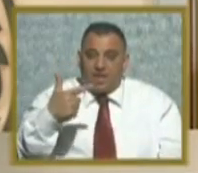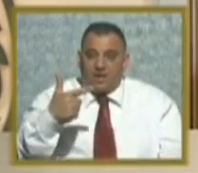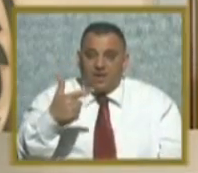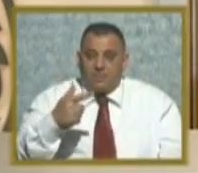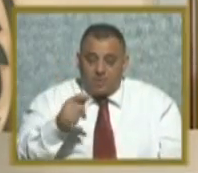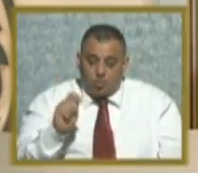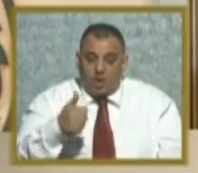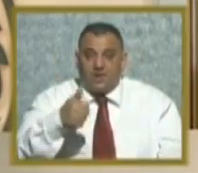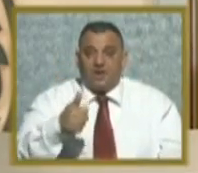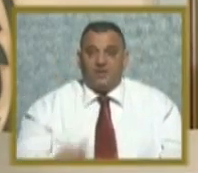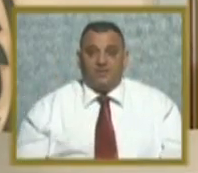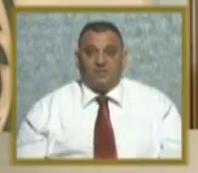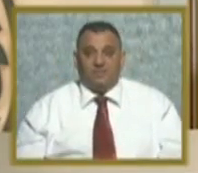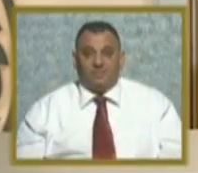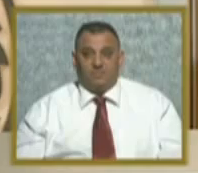أن تبادر.